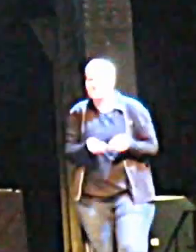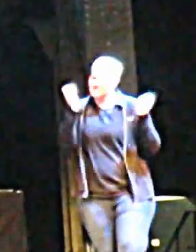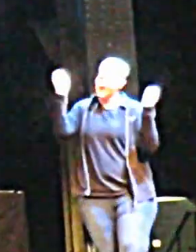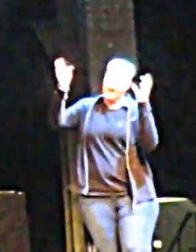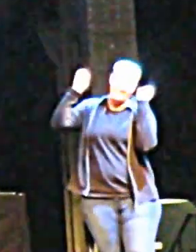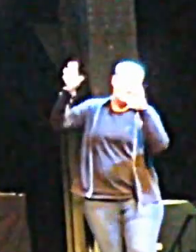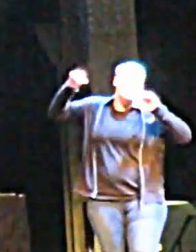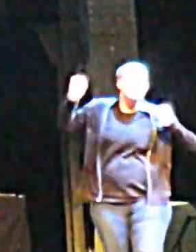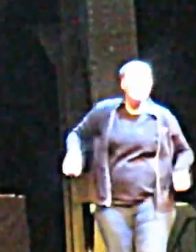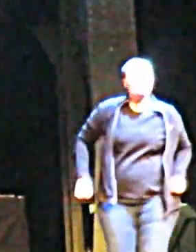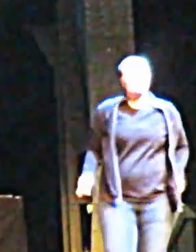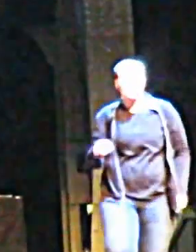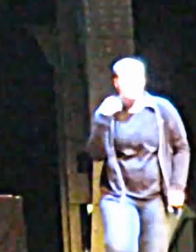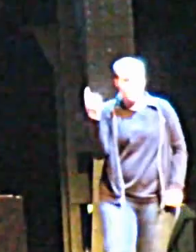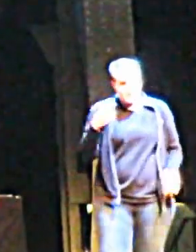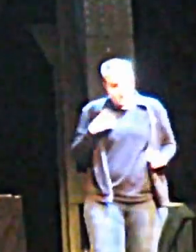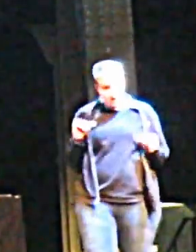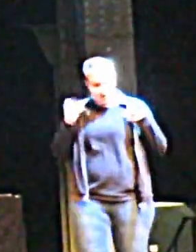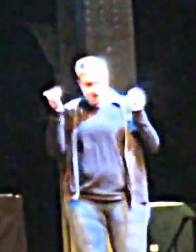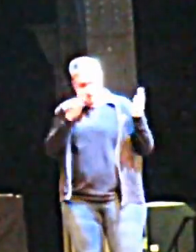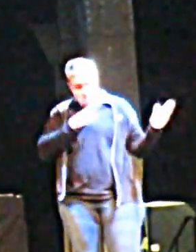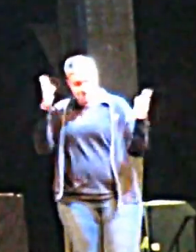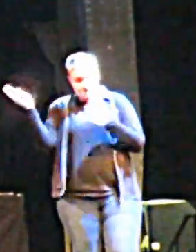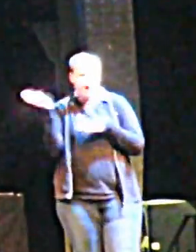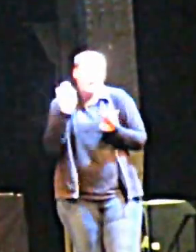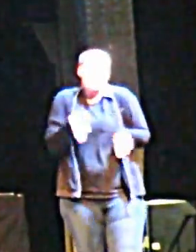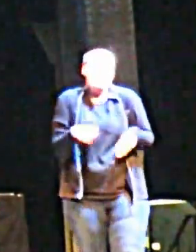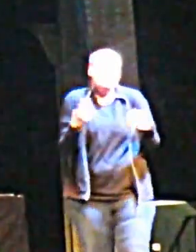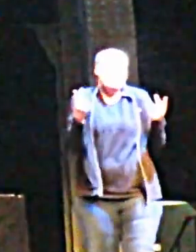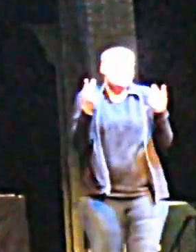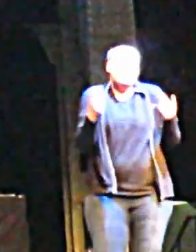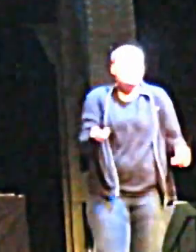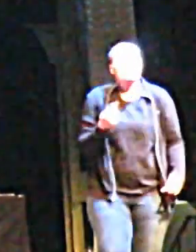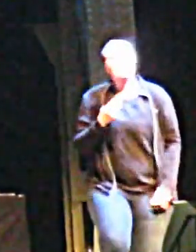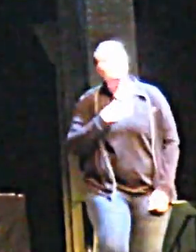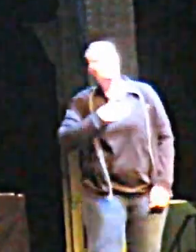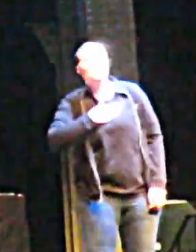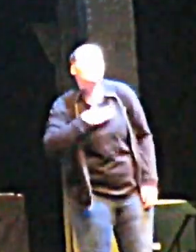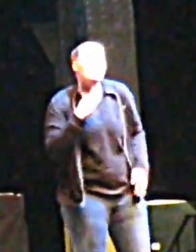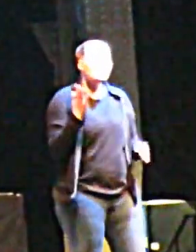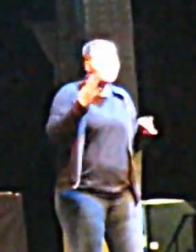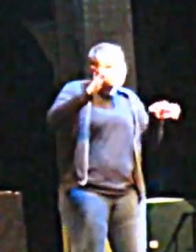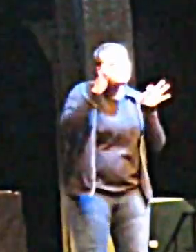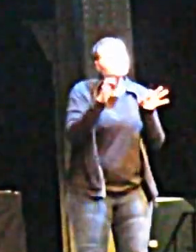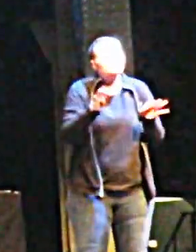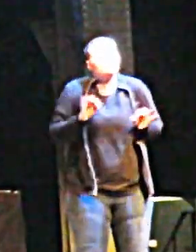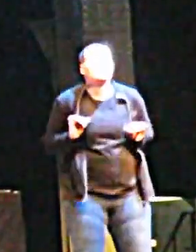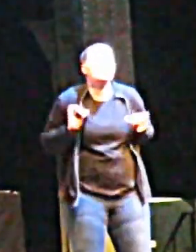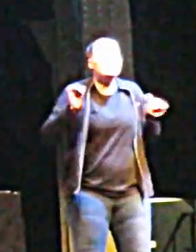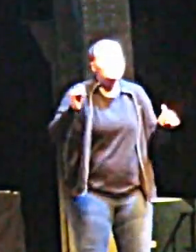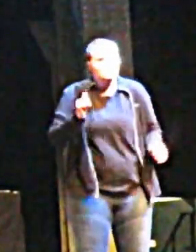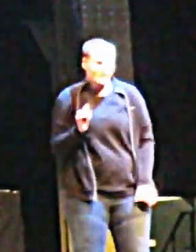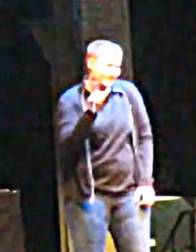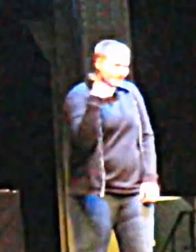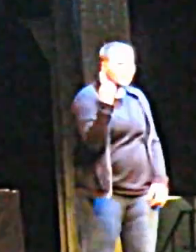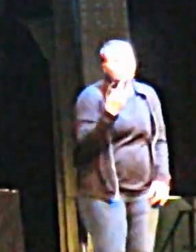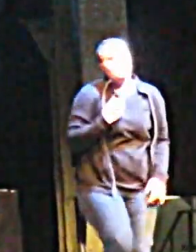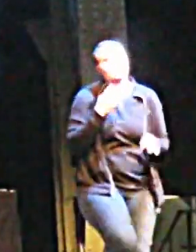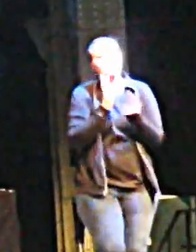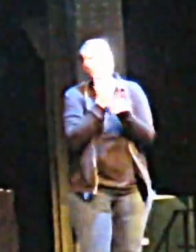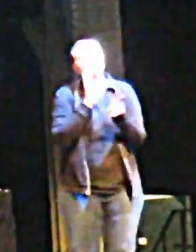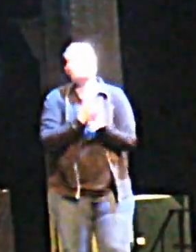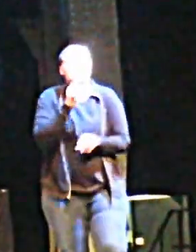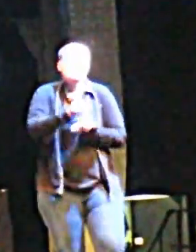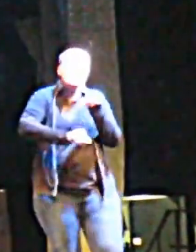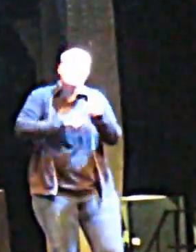Produzieren lebensechte Umlaufbahnen für die Massen in australischen Masken. Und im Balance müssen wir lieben, von uns zwar 24-7. ist